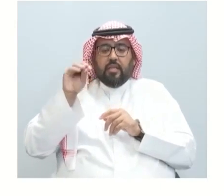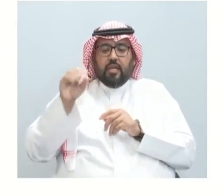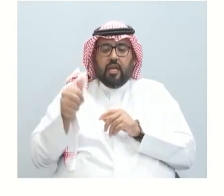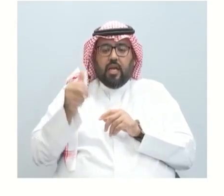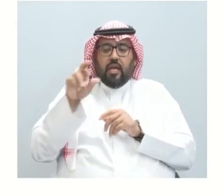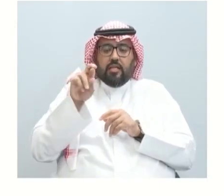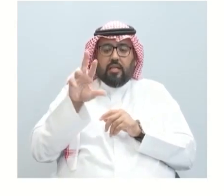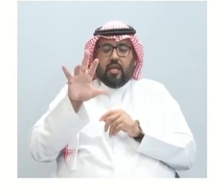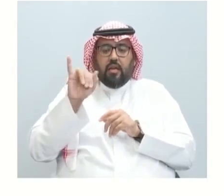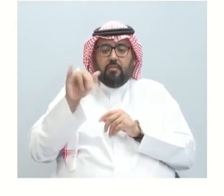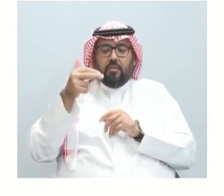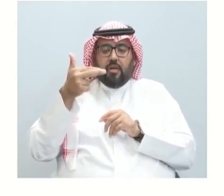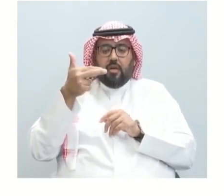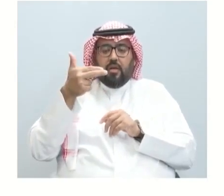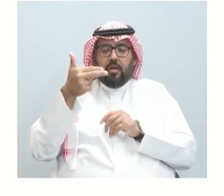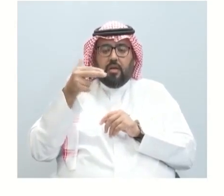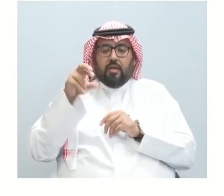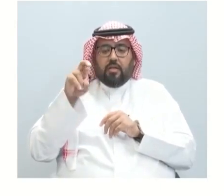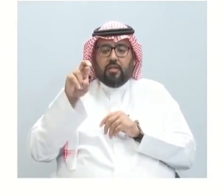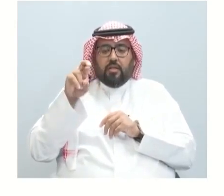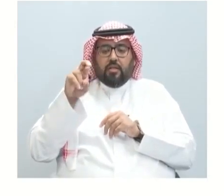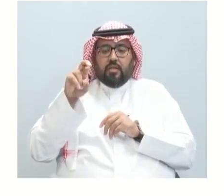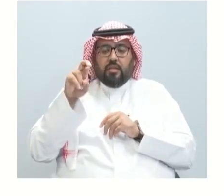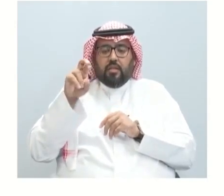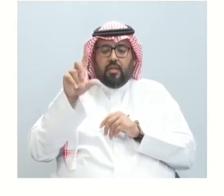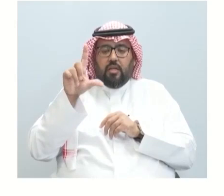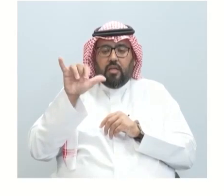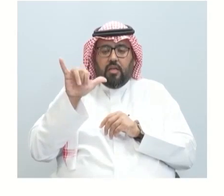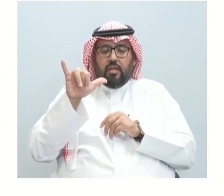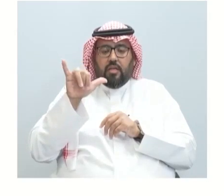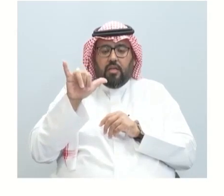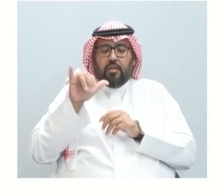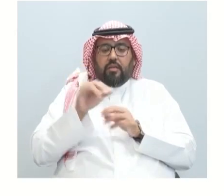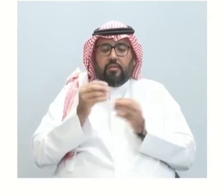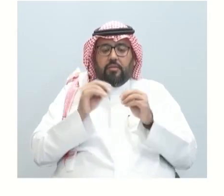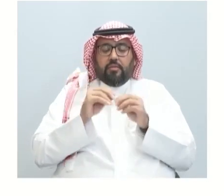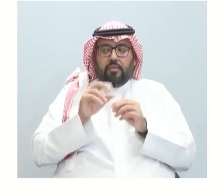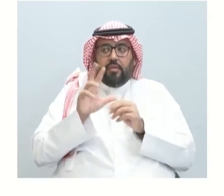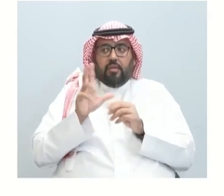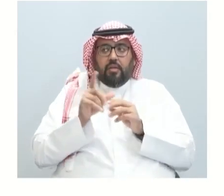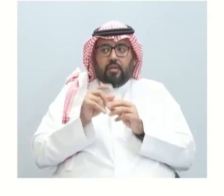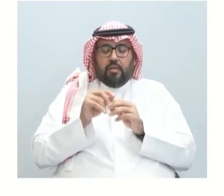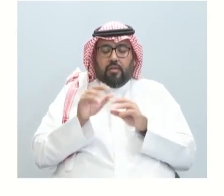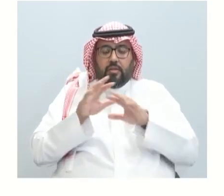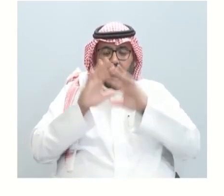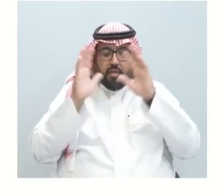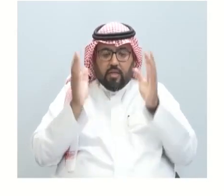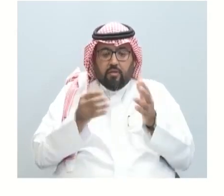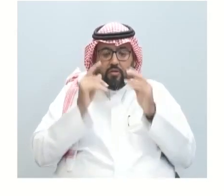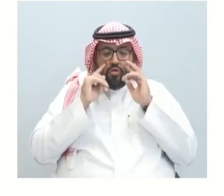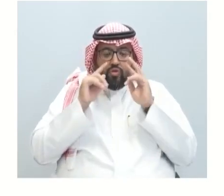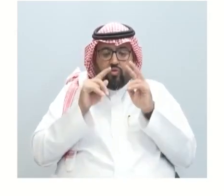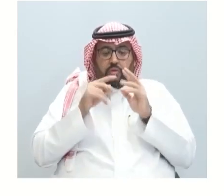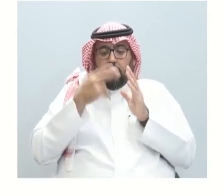التركيب الكلي الذي يضم الخيوط المغزليه والمركزات وكذلك الالياف النجميه اذا هنا ونحن نتتبع